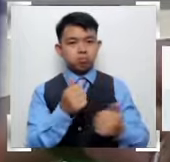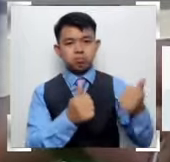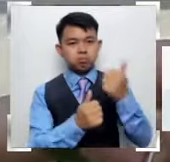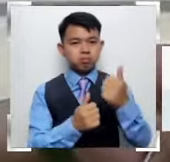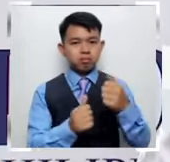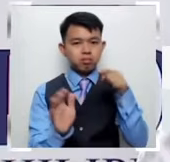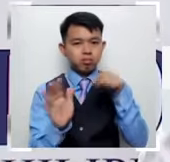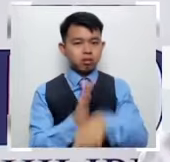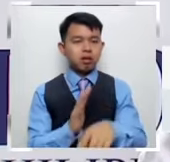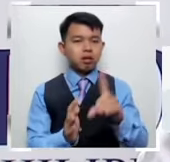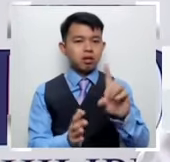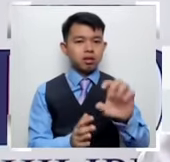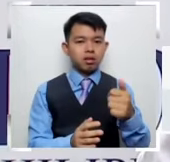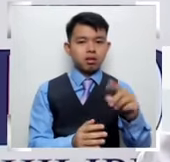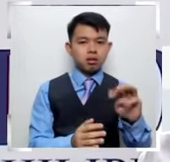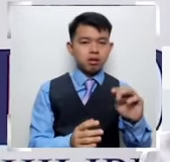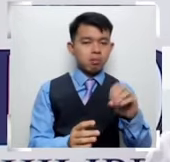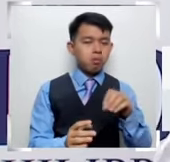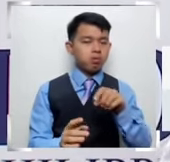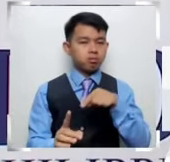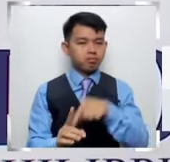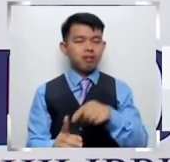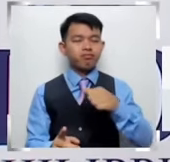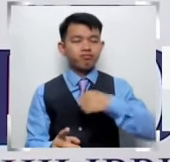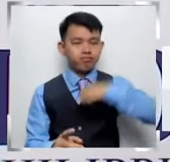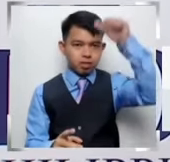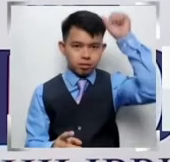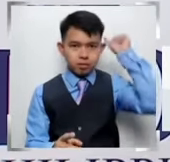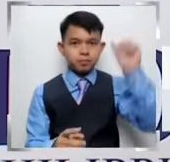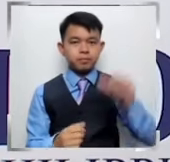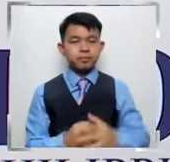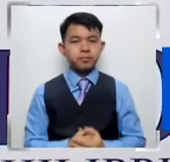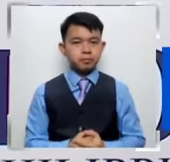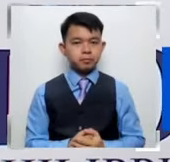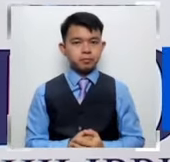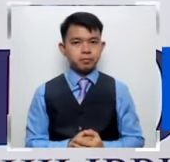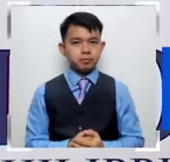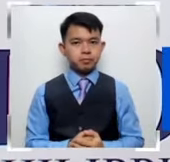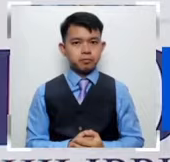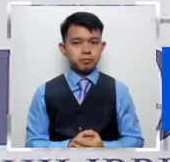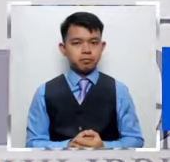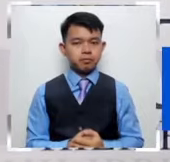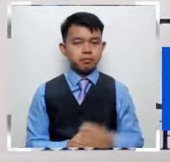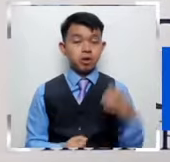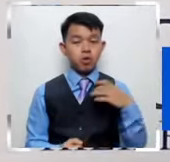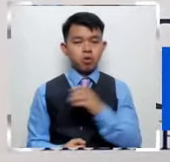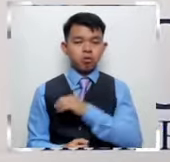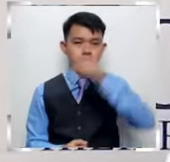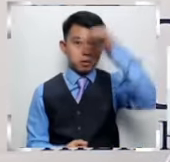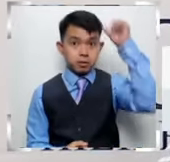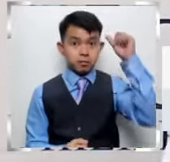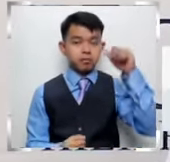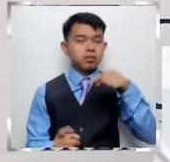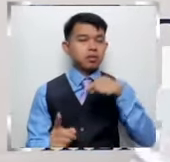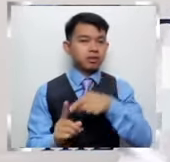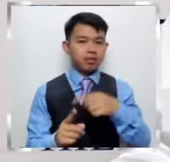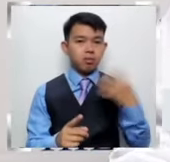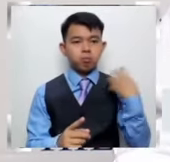Gamo. Sabi ko nga, kung sa sine, Congressman Teves is the executive producer, pifinance,